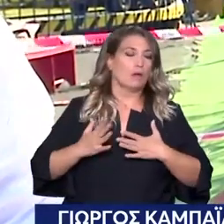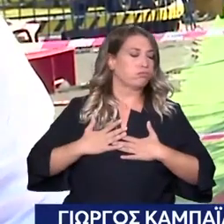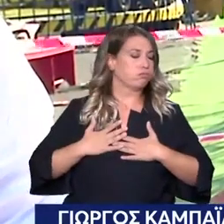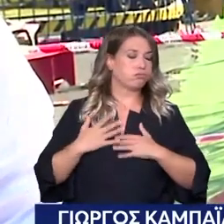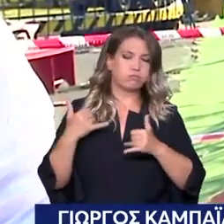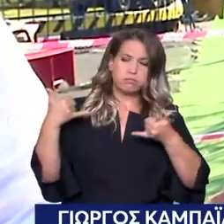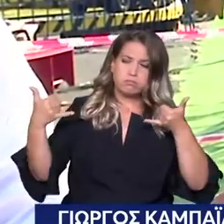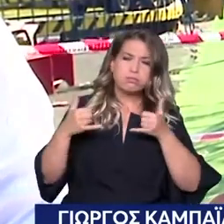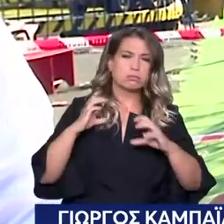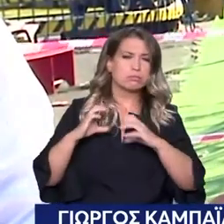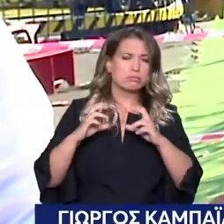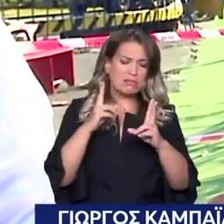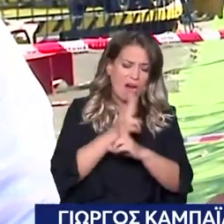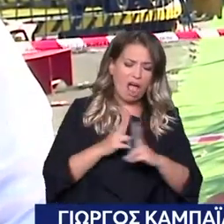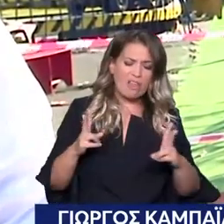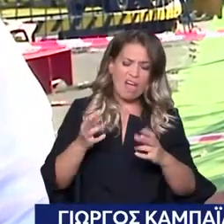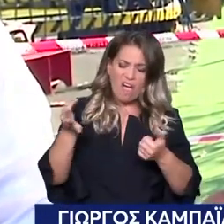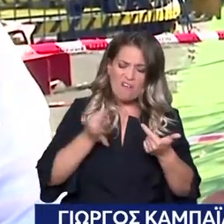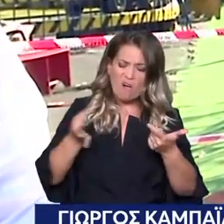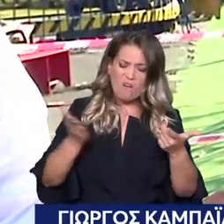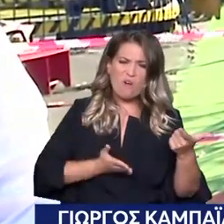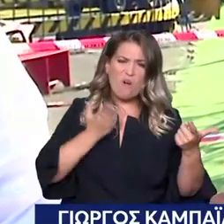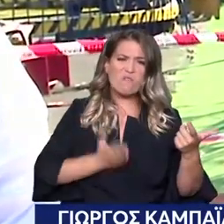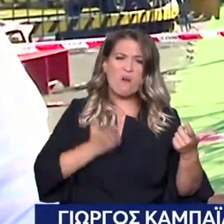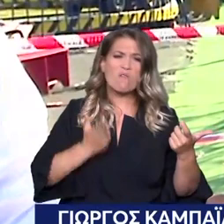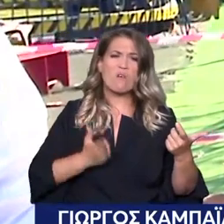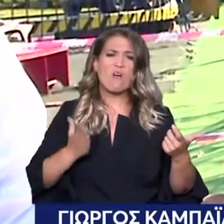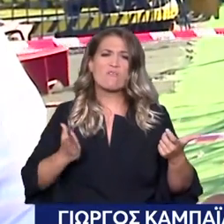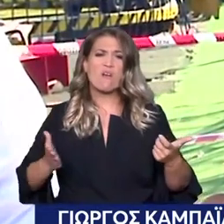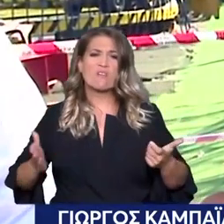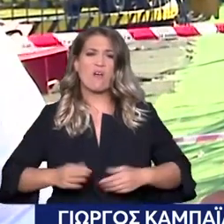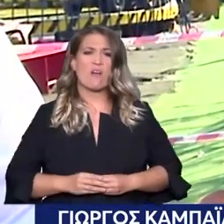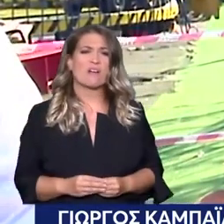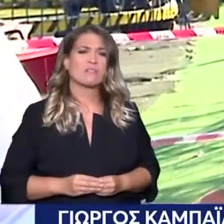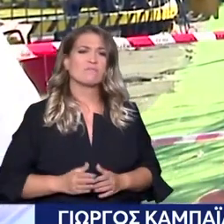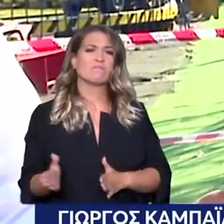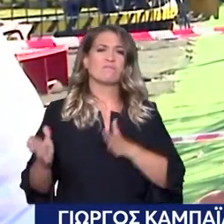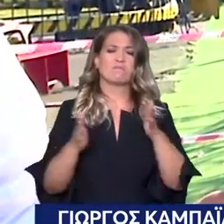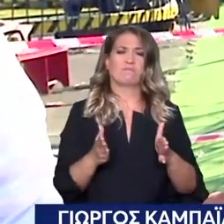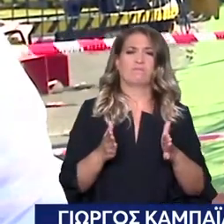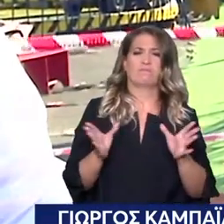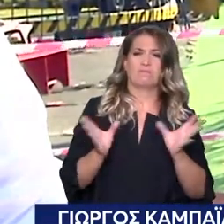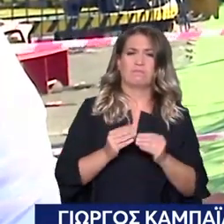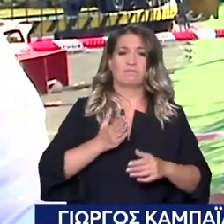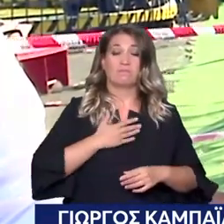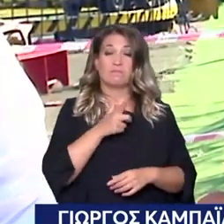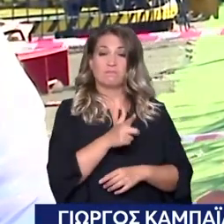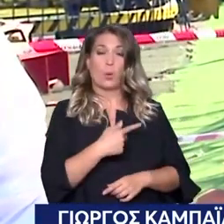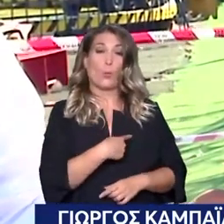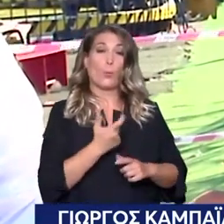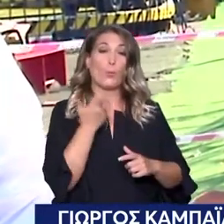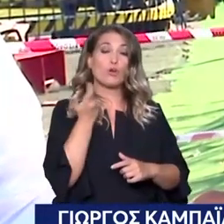γενικότερα για την υπόθεση. Το κομμάτι της ΔΔΕ και αυτούς ευχαριστούμε, όπως και τον προϊστάμενο εισαγγελέας